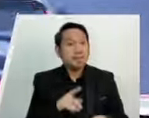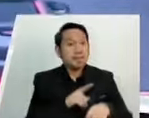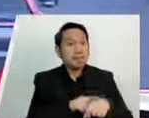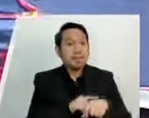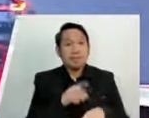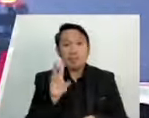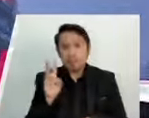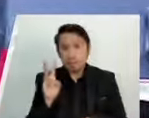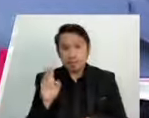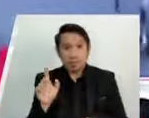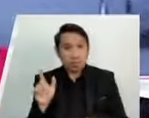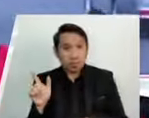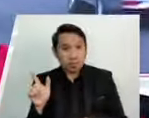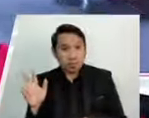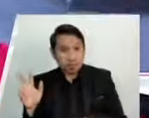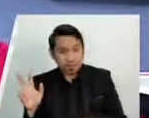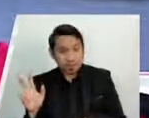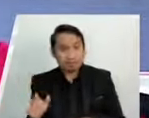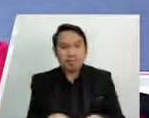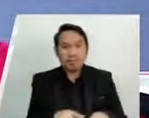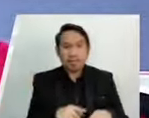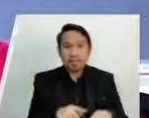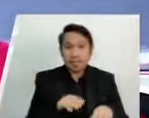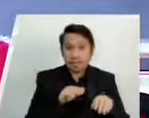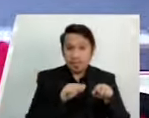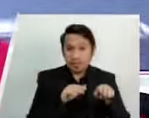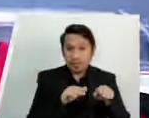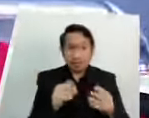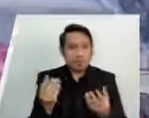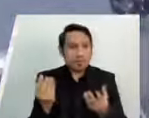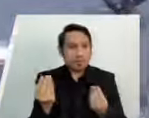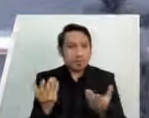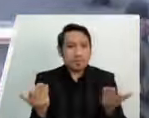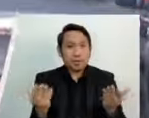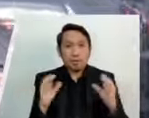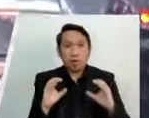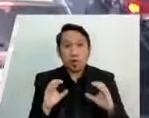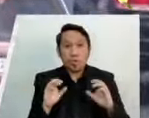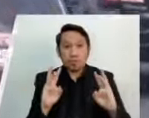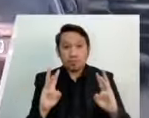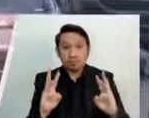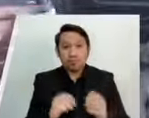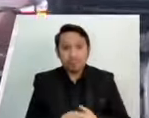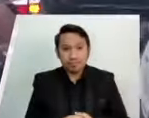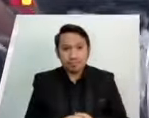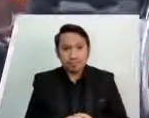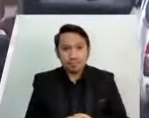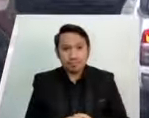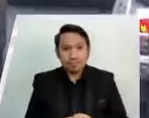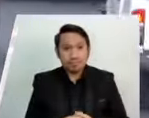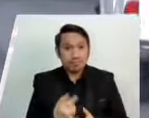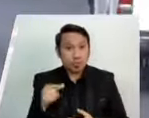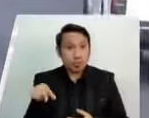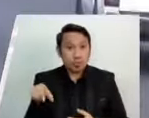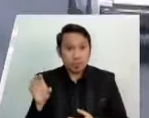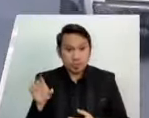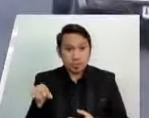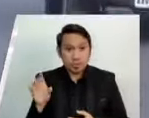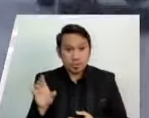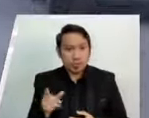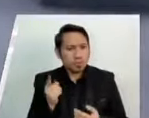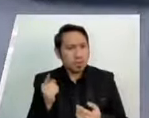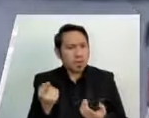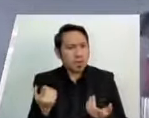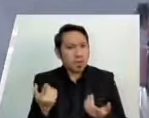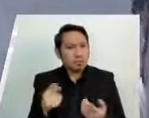Six twenty-three in the morning, traffic hirit tayo. Silipin natin ang lagay ng traffic sa Commonwealth Avenue. Ayan po, live na sitwasyon yan. Papuntang Quezon